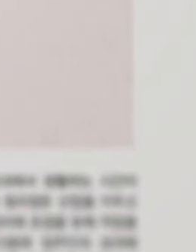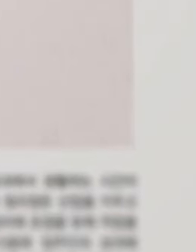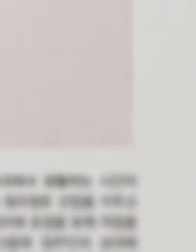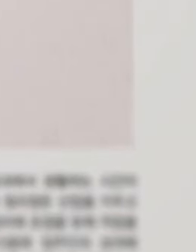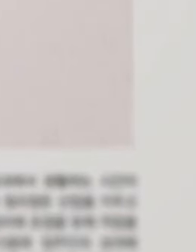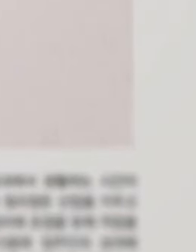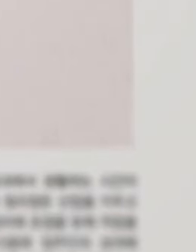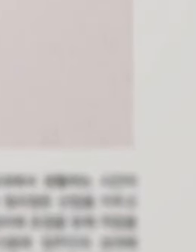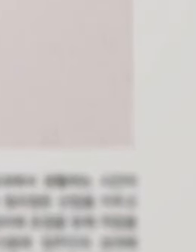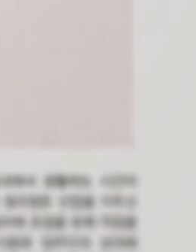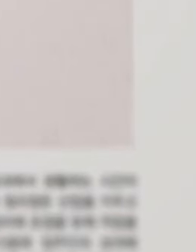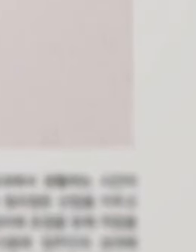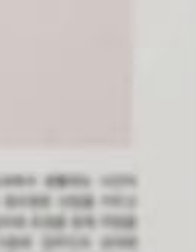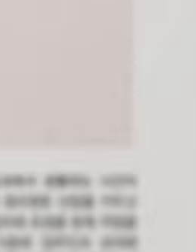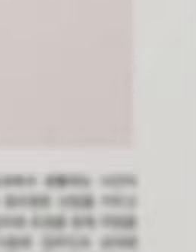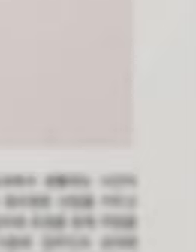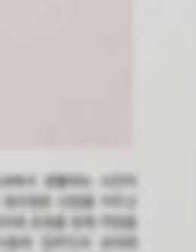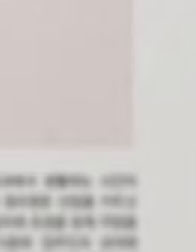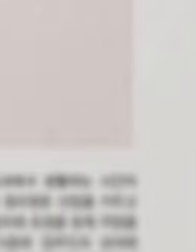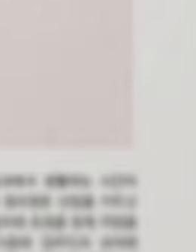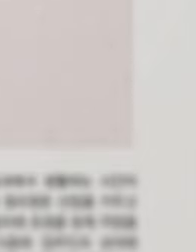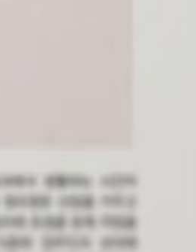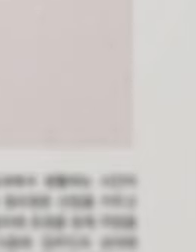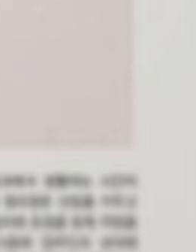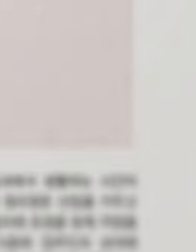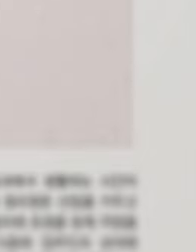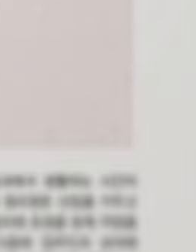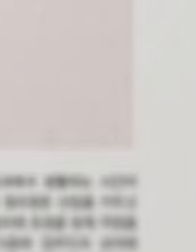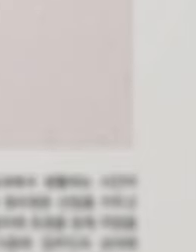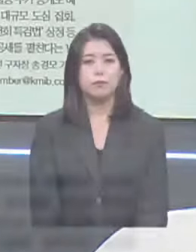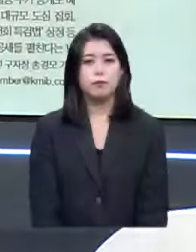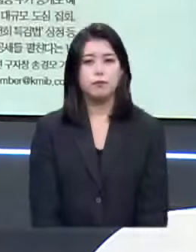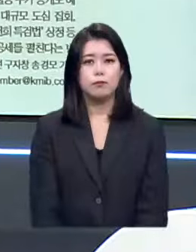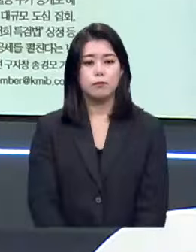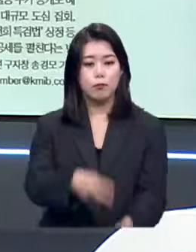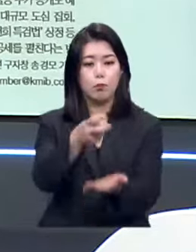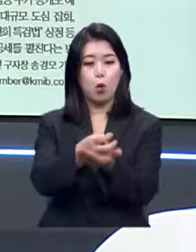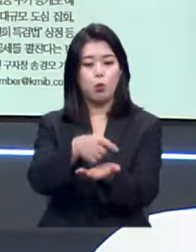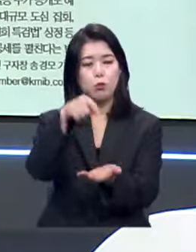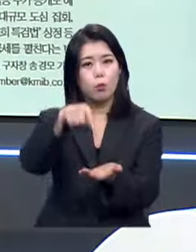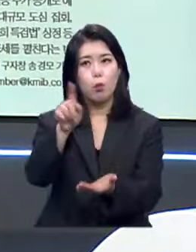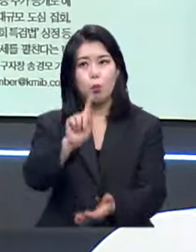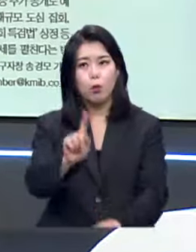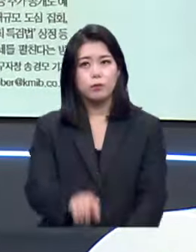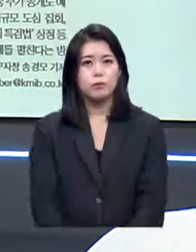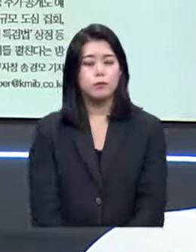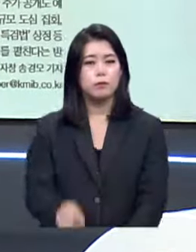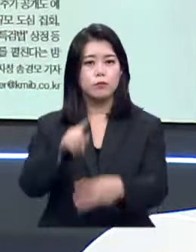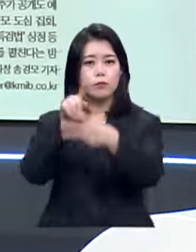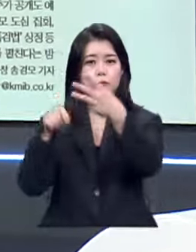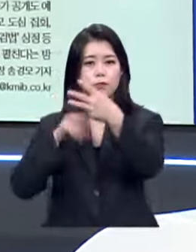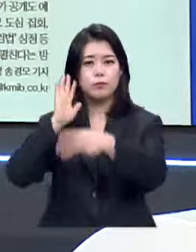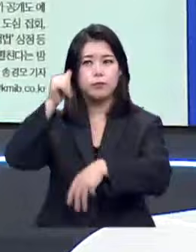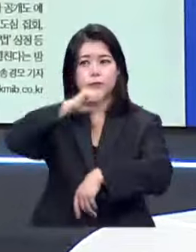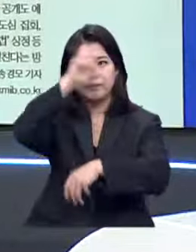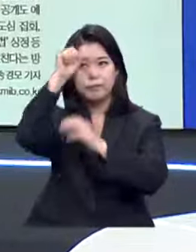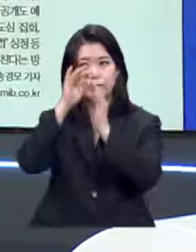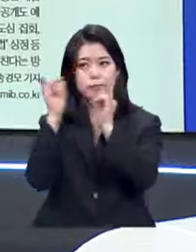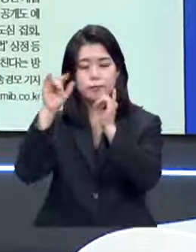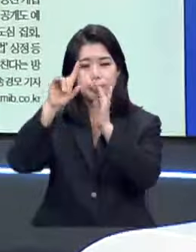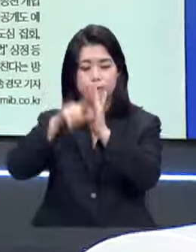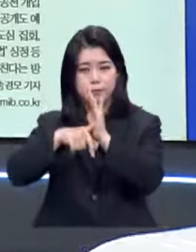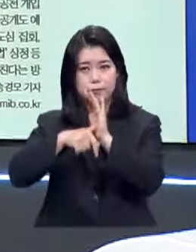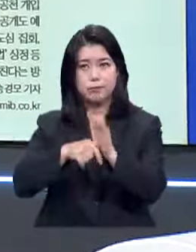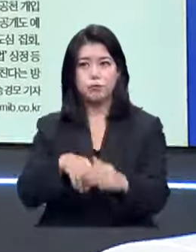보시죠 법적으로는입니다 기사 볼까요 윤 대통령 윤 대통령 당선인 시절 발언